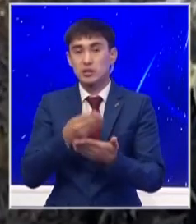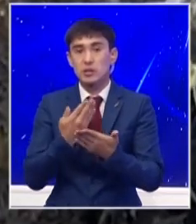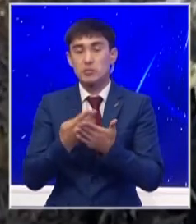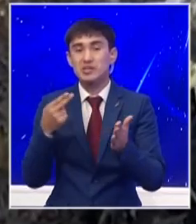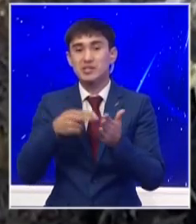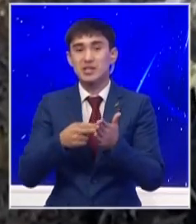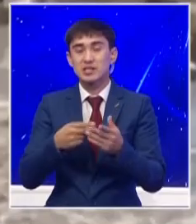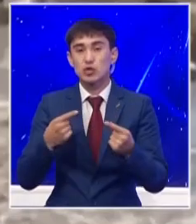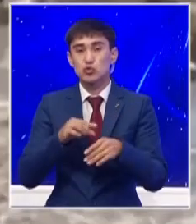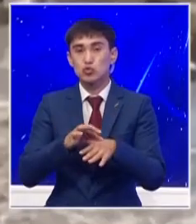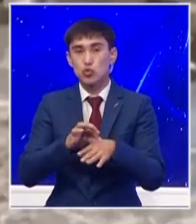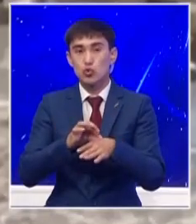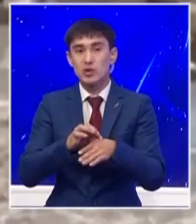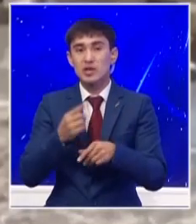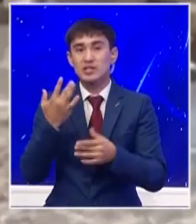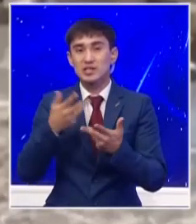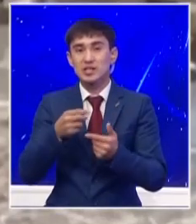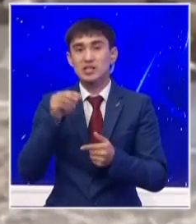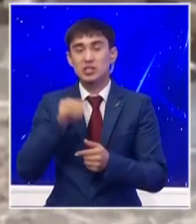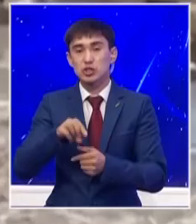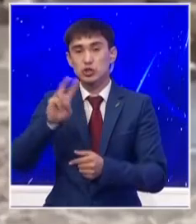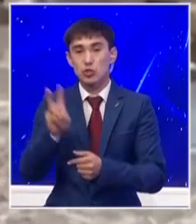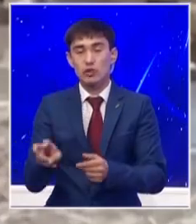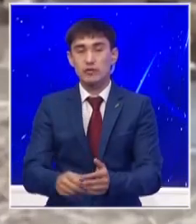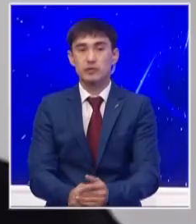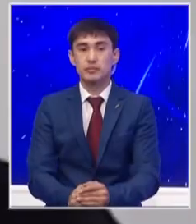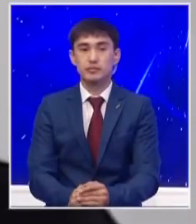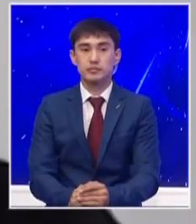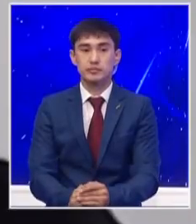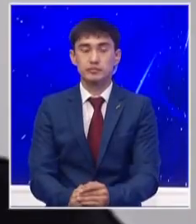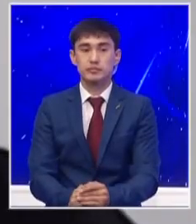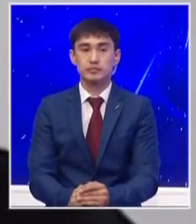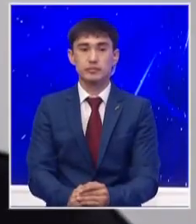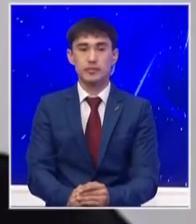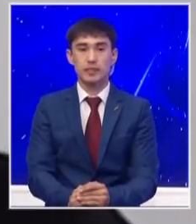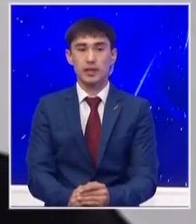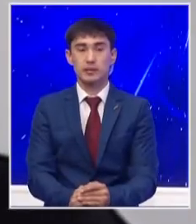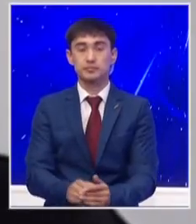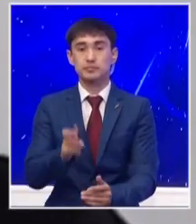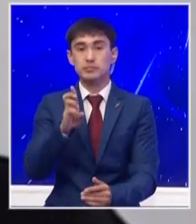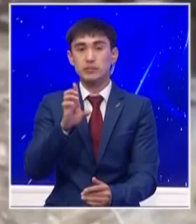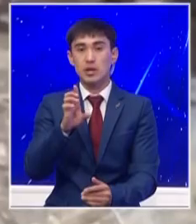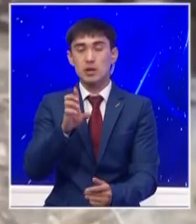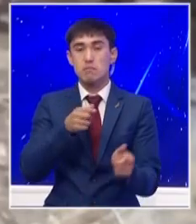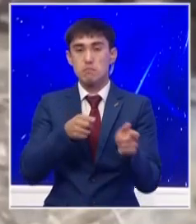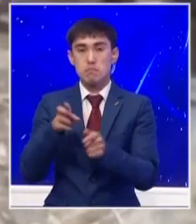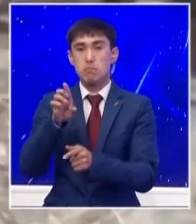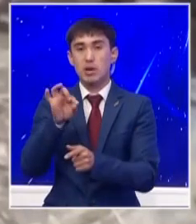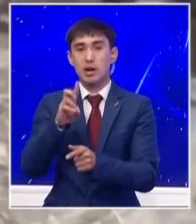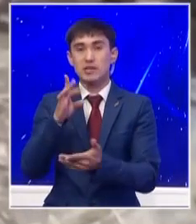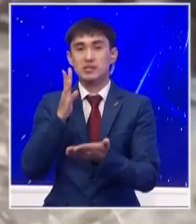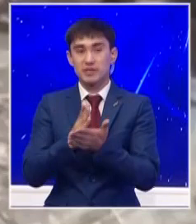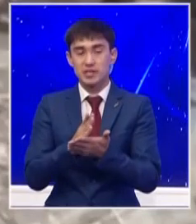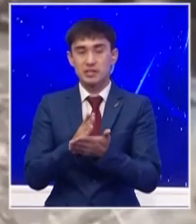цена за его шкуру достигает нескольких тысяч долларов. Факты браконьерства, по сути, не стали единичными, но они есть.